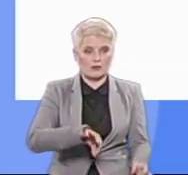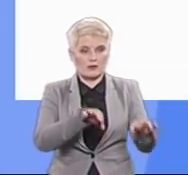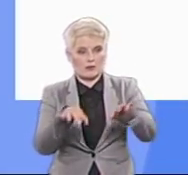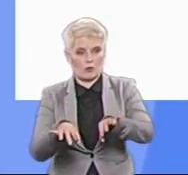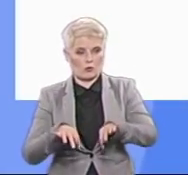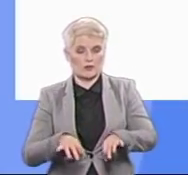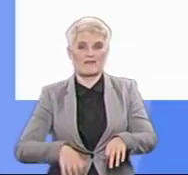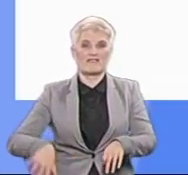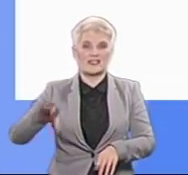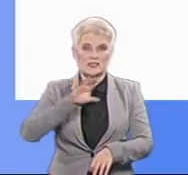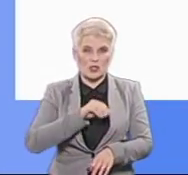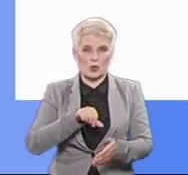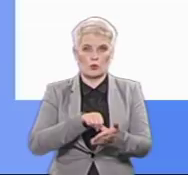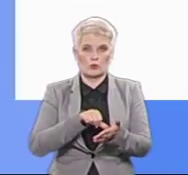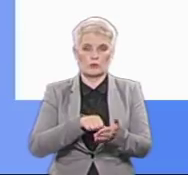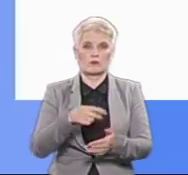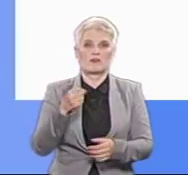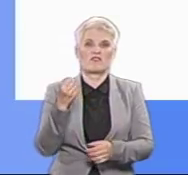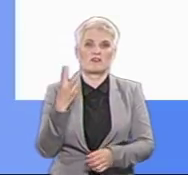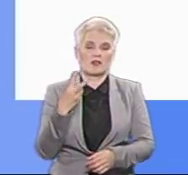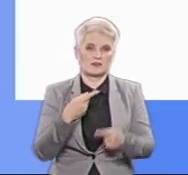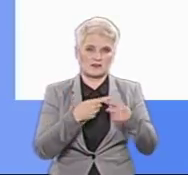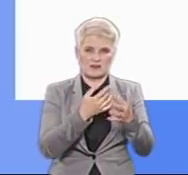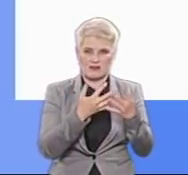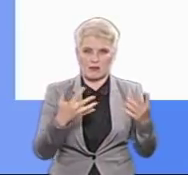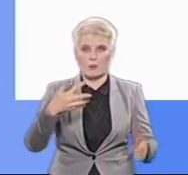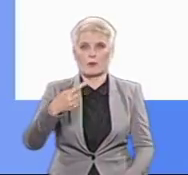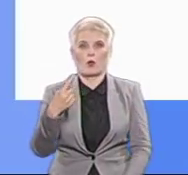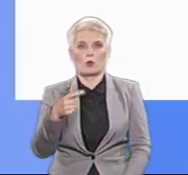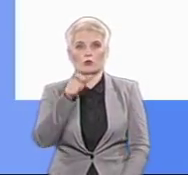рятувальних робіт залучено 12 одиниць техніки та 51 чоловік особового складу.